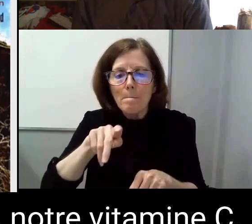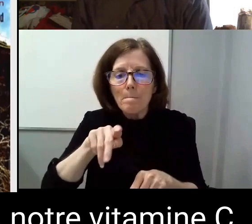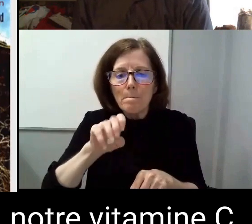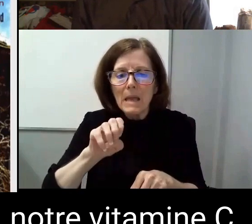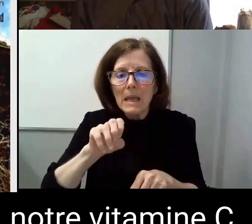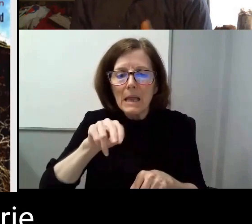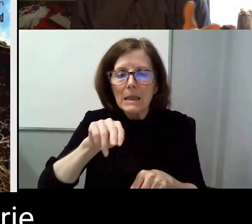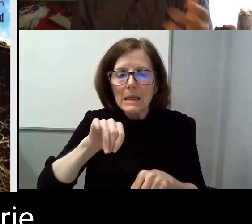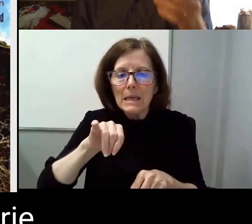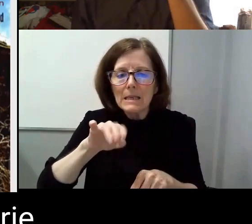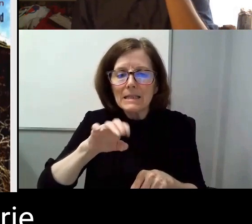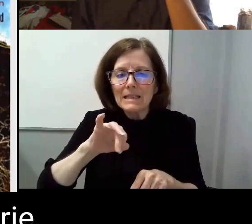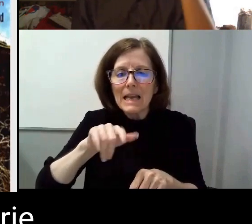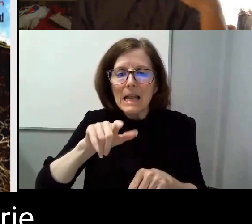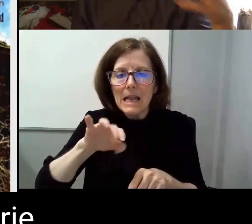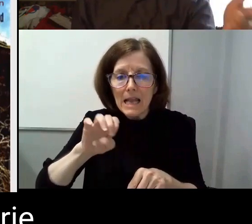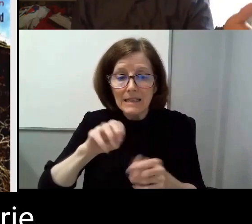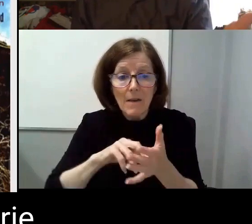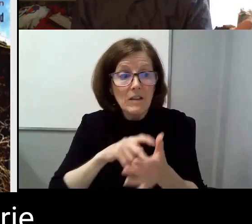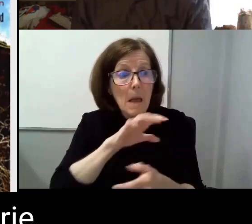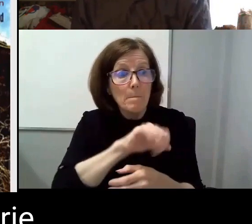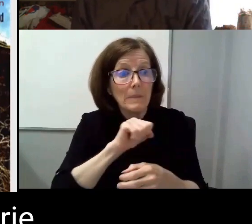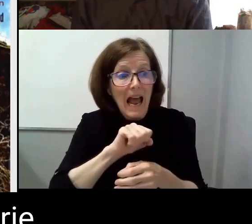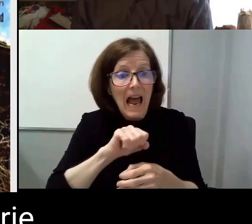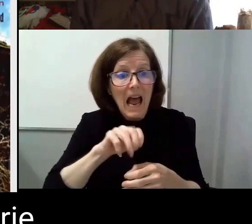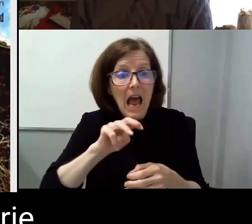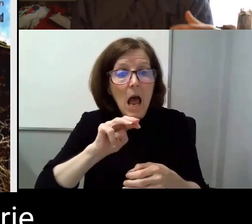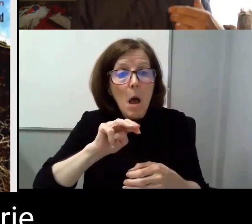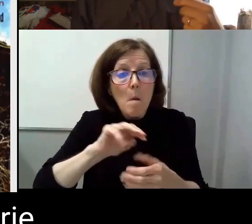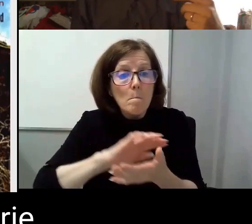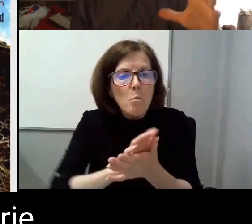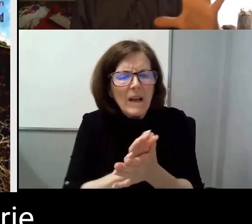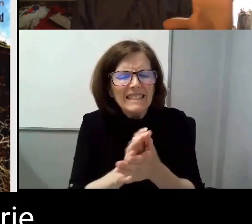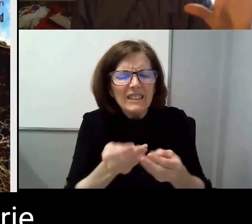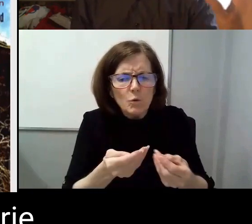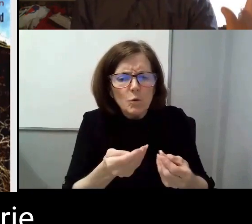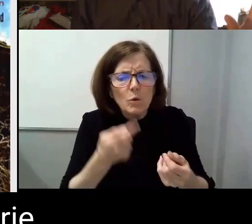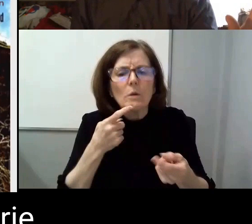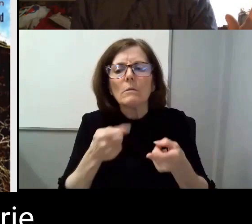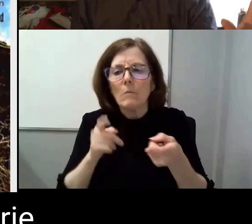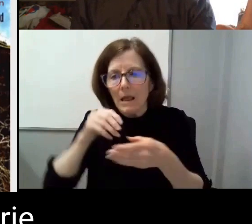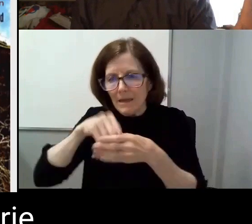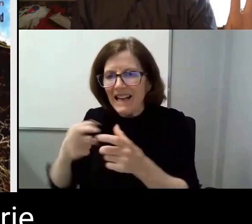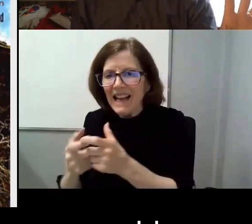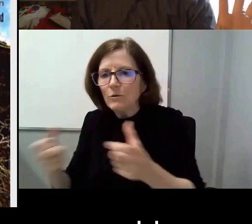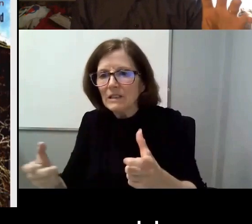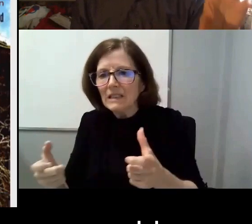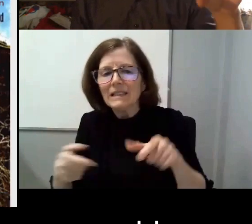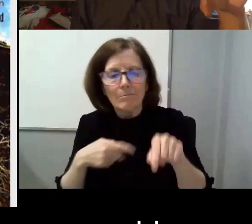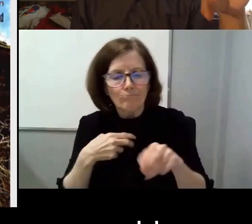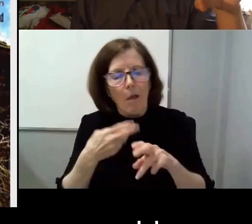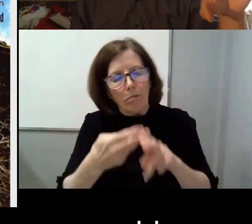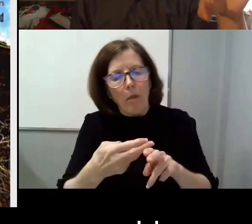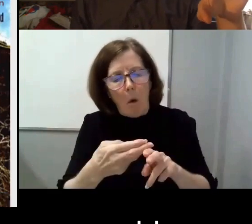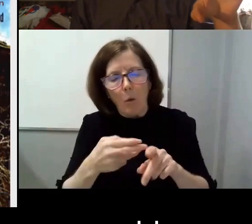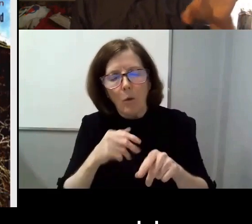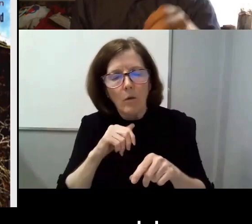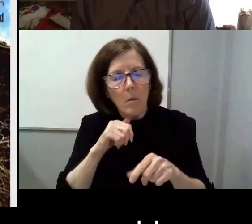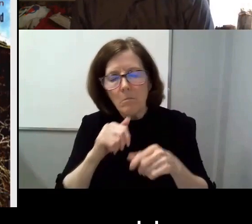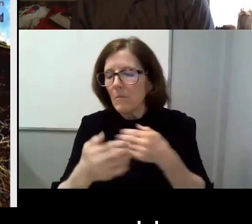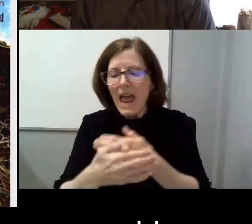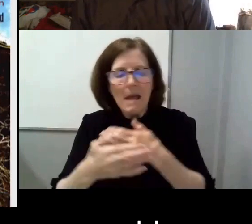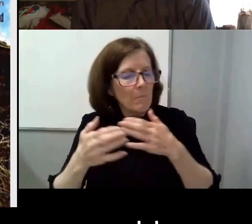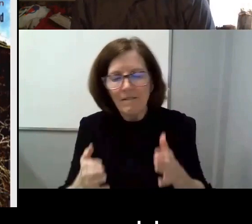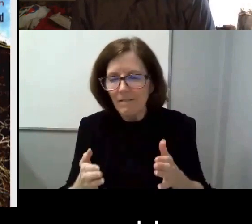des moisissures, la vitamine C d'industrie. Ben, on les appelle quand même imparfaits parce qu'ils ne forment pas ce